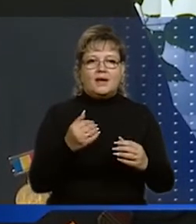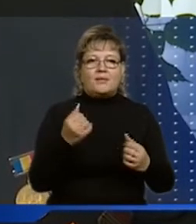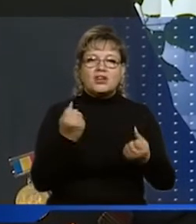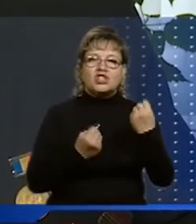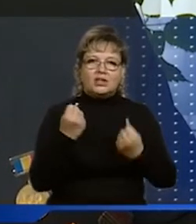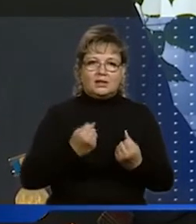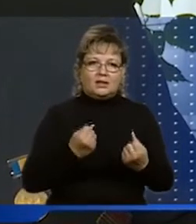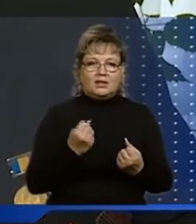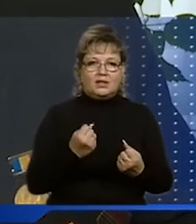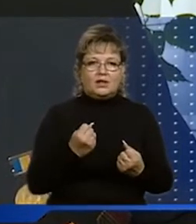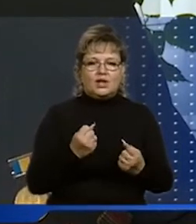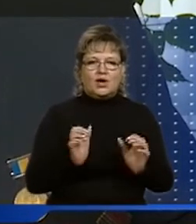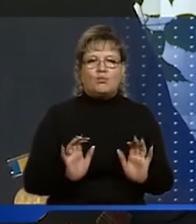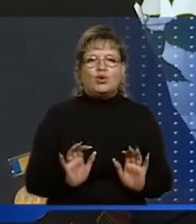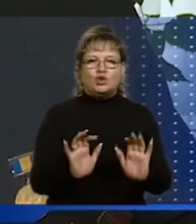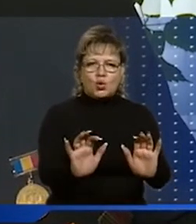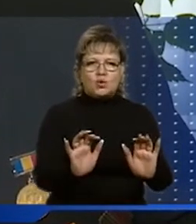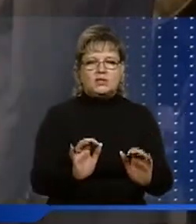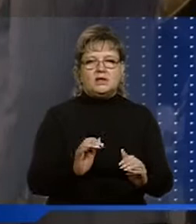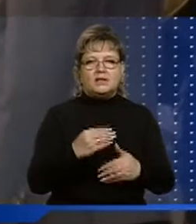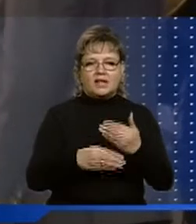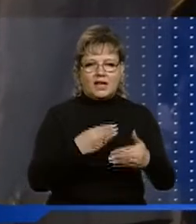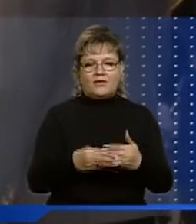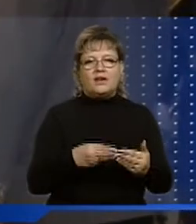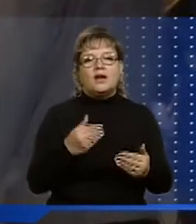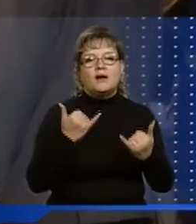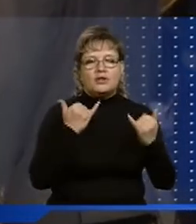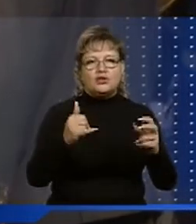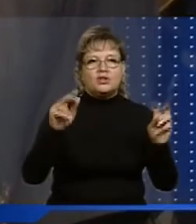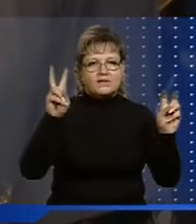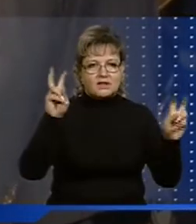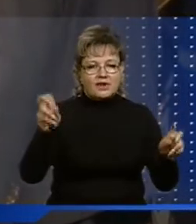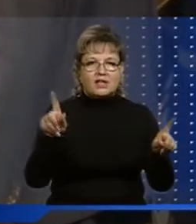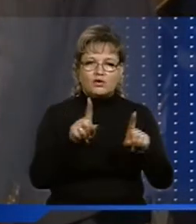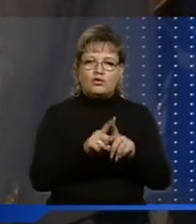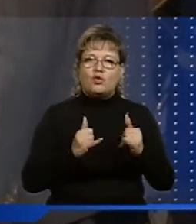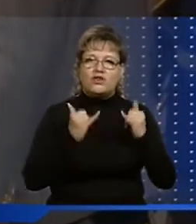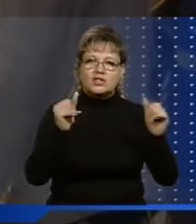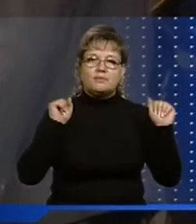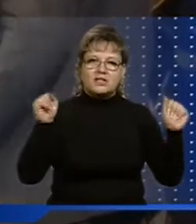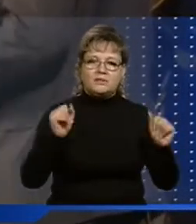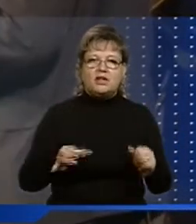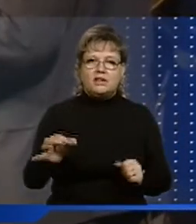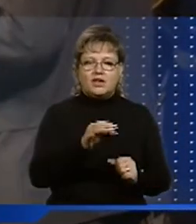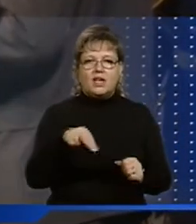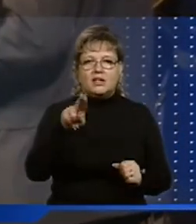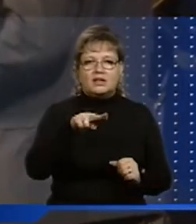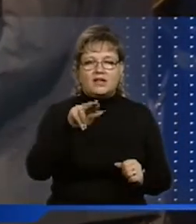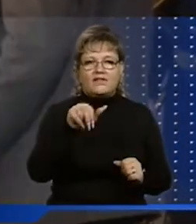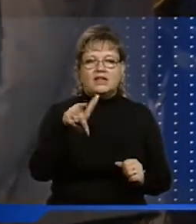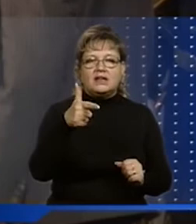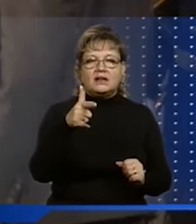сельхозмашинах. Бульдозер, скрепер. Почетного звания удостоен один из самых уважаемых спортсменов региона Давид